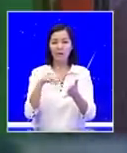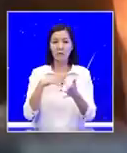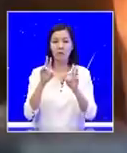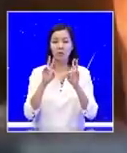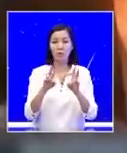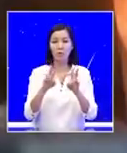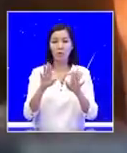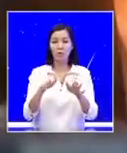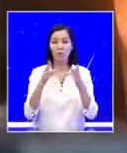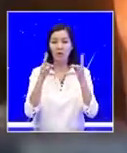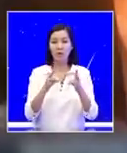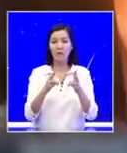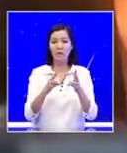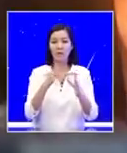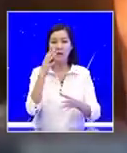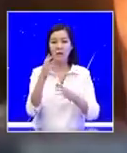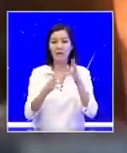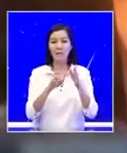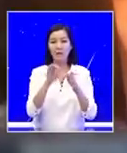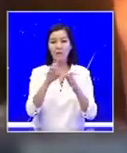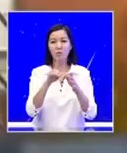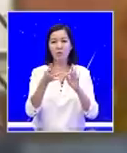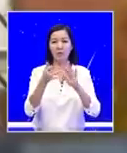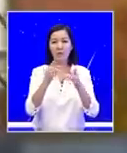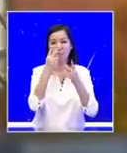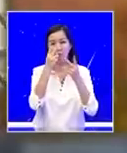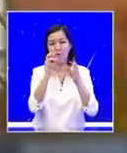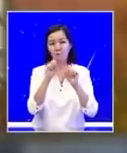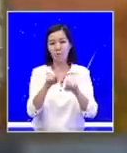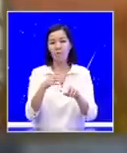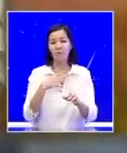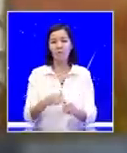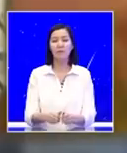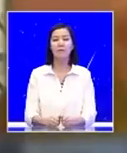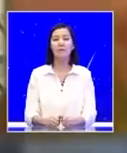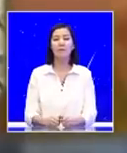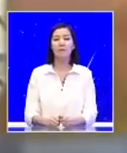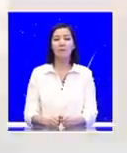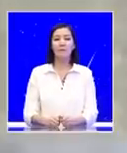бұл оқиғаны әлем католиктері ғаламтор арқылы тамашалады.